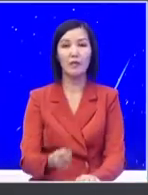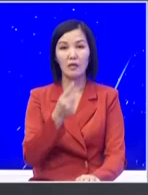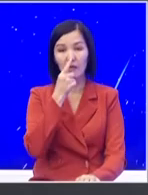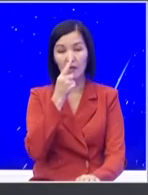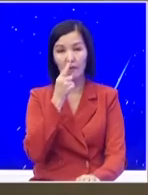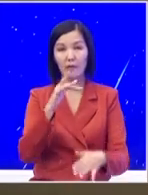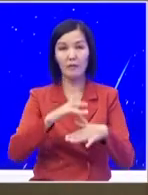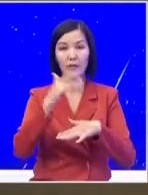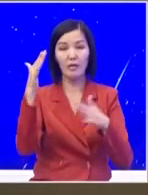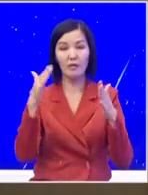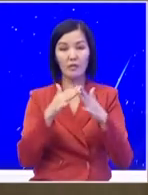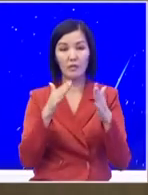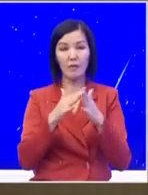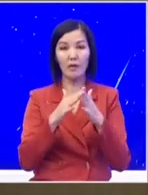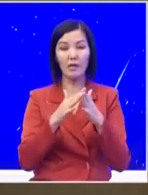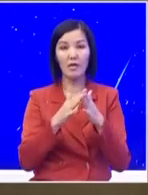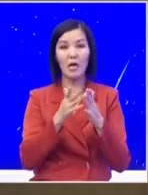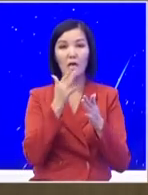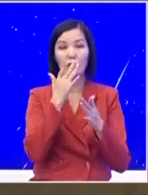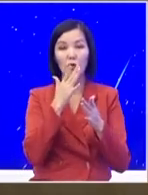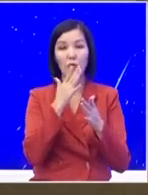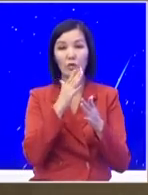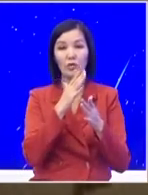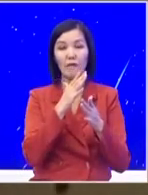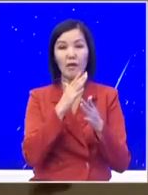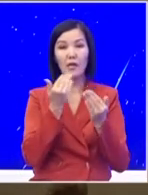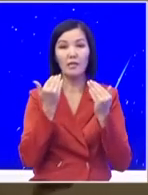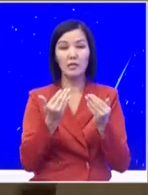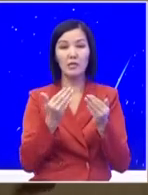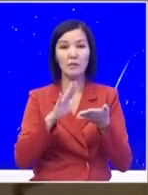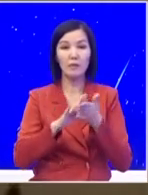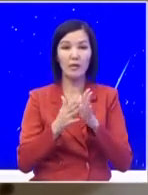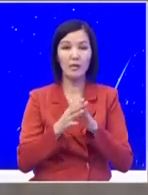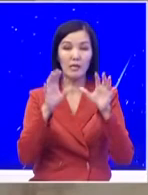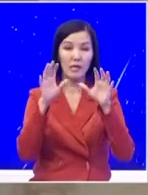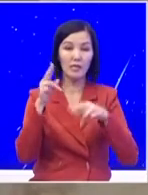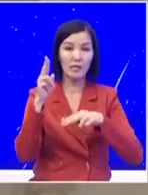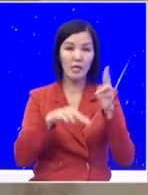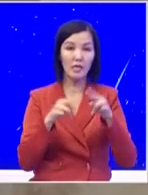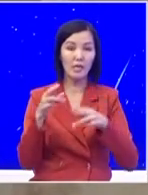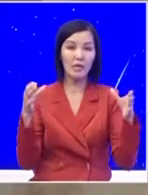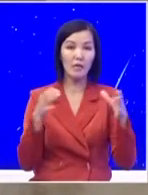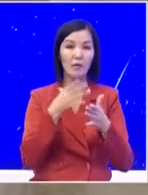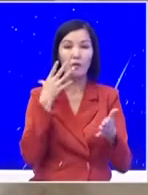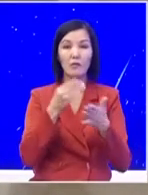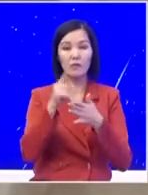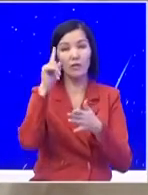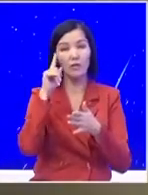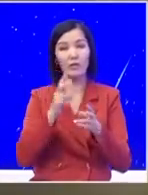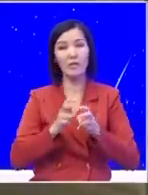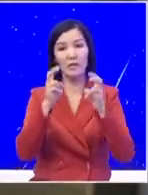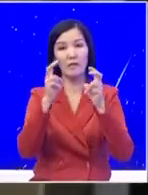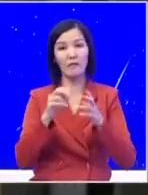времени в многоэтажном секторе лифты были зарубежного производства. Теперь, согласно закону, строительные компании обязаны использовать отечественные лифты.